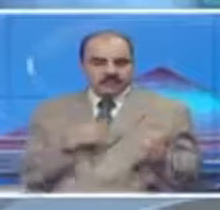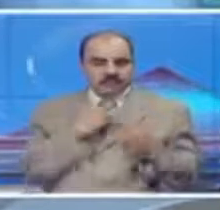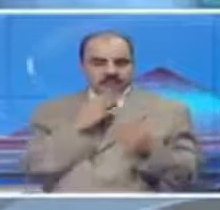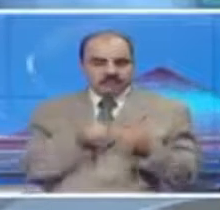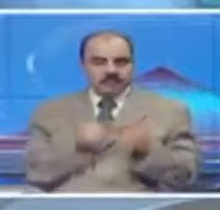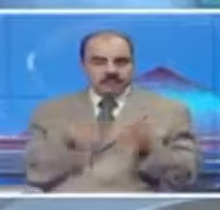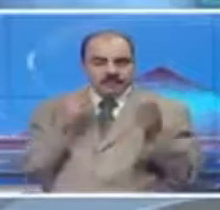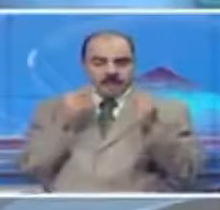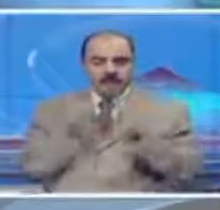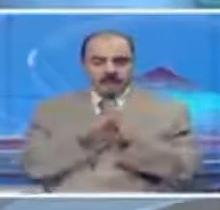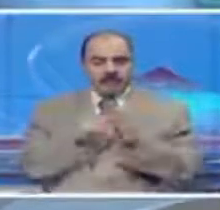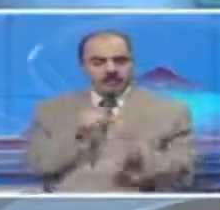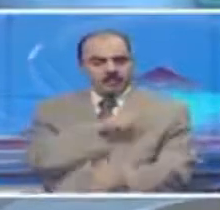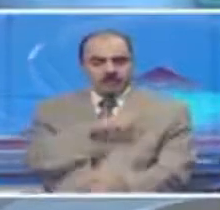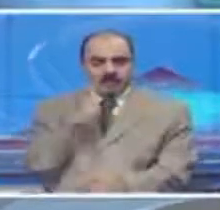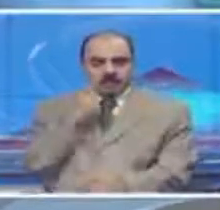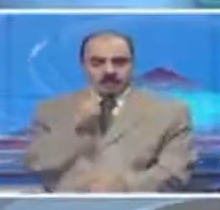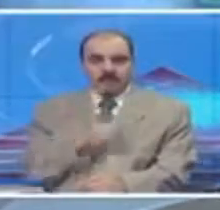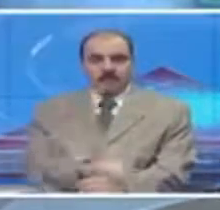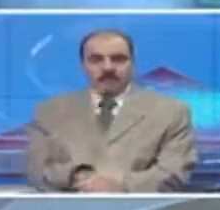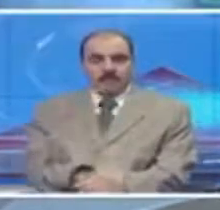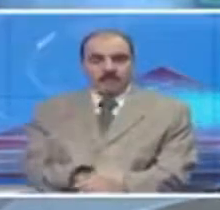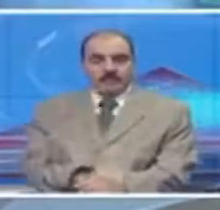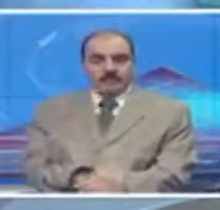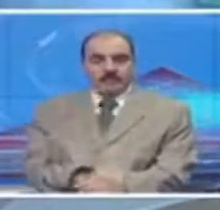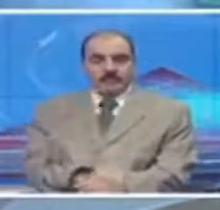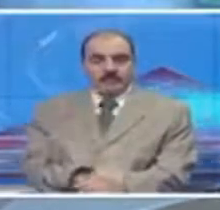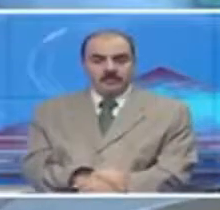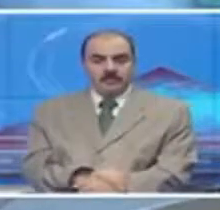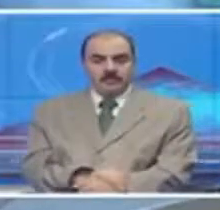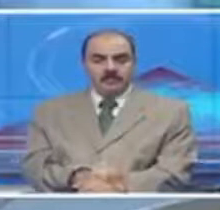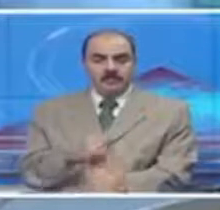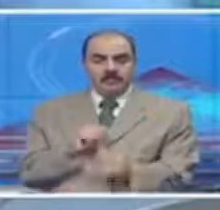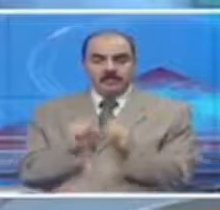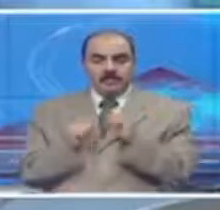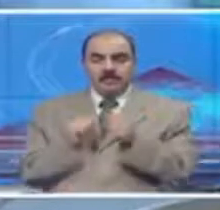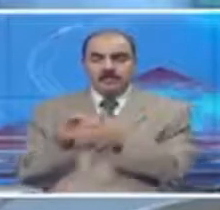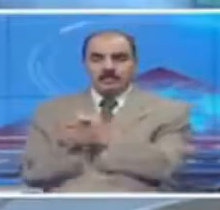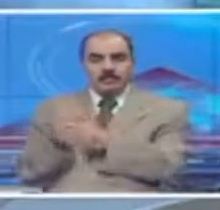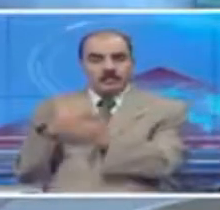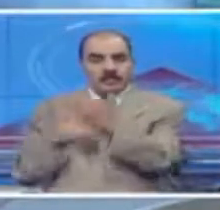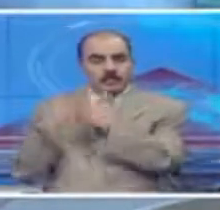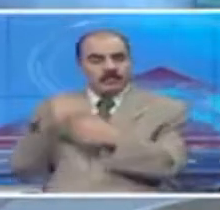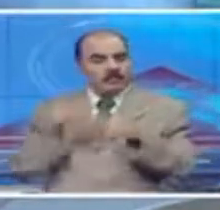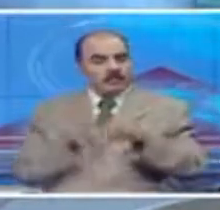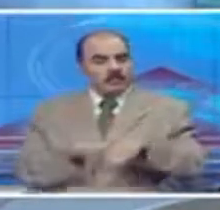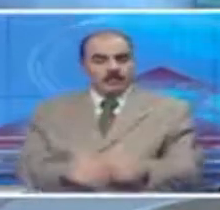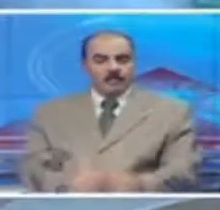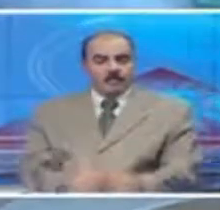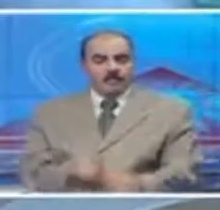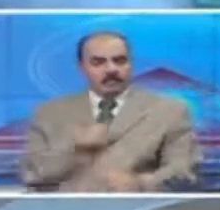اللوجستية والاجراءات الاحترازية مطبقة على اعلى مستوى، وحتى العارضين من الدول الاشقاء والدول الصديقة